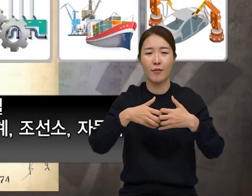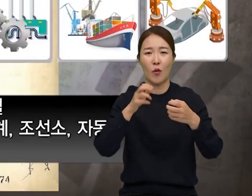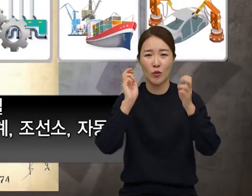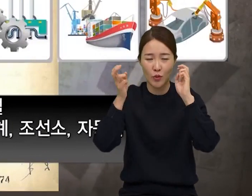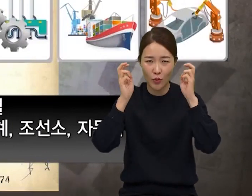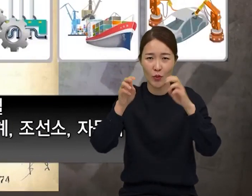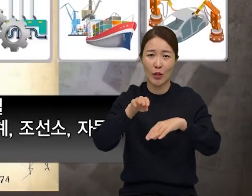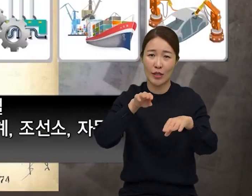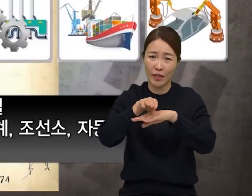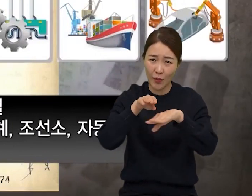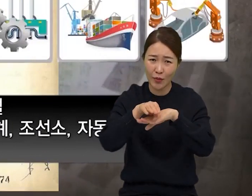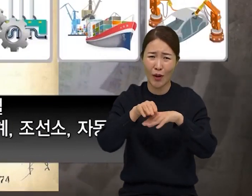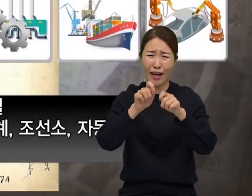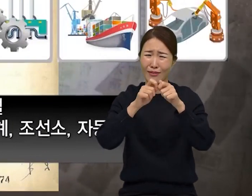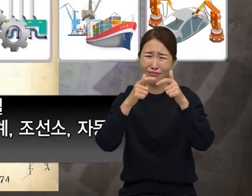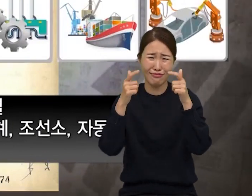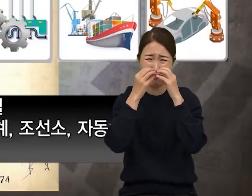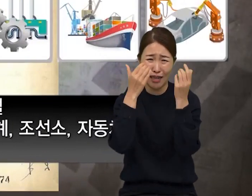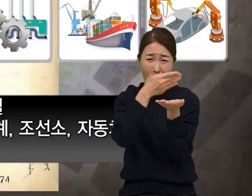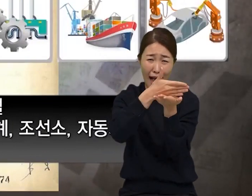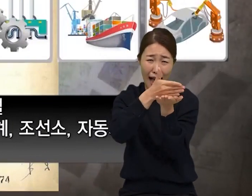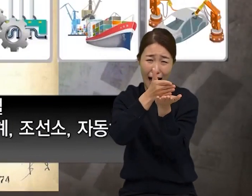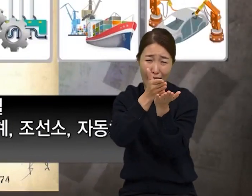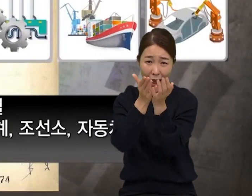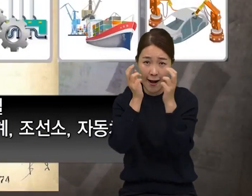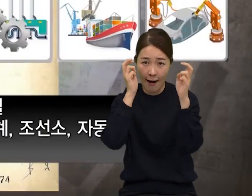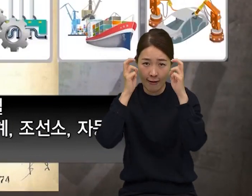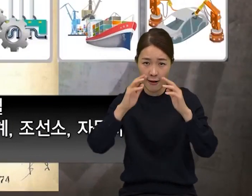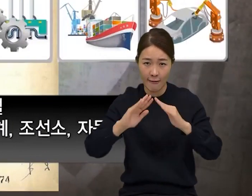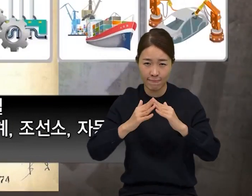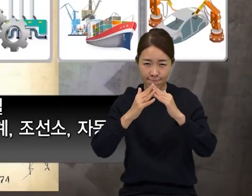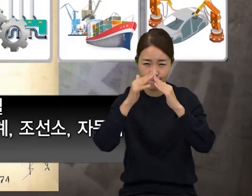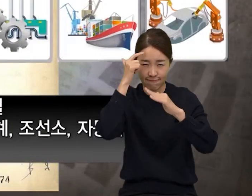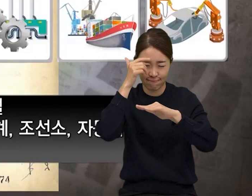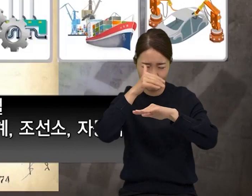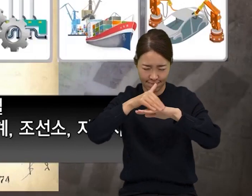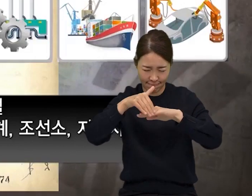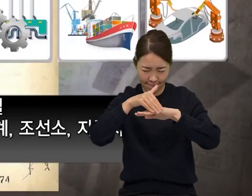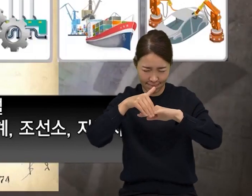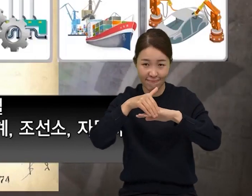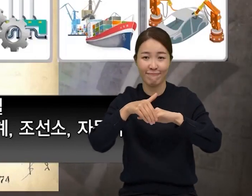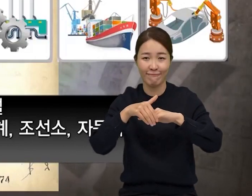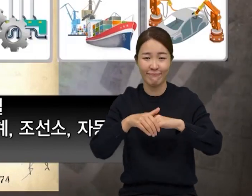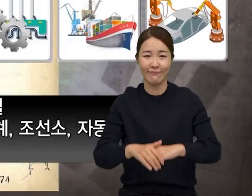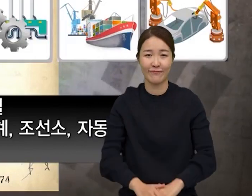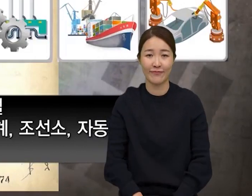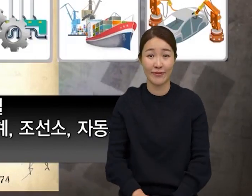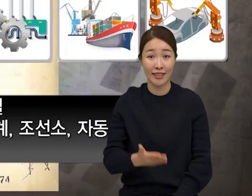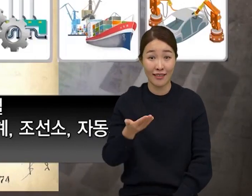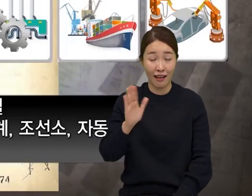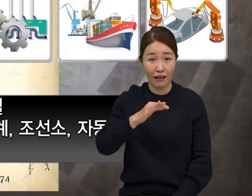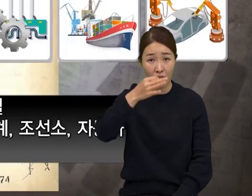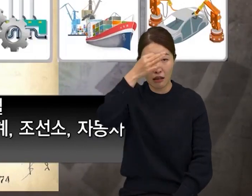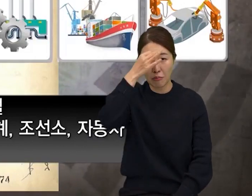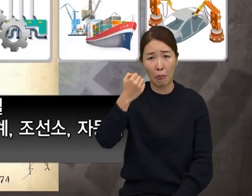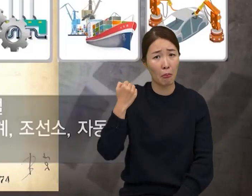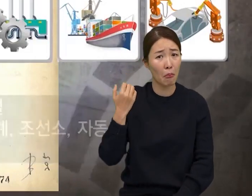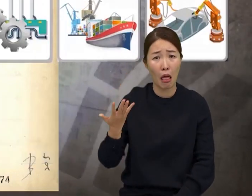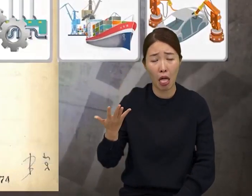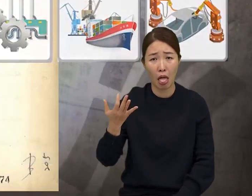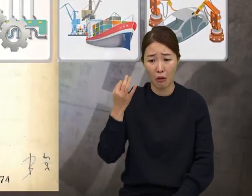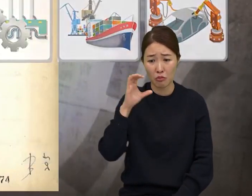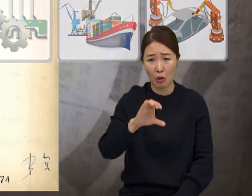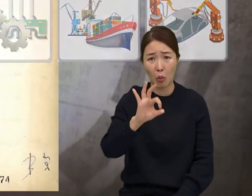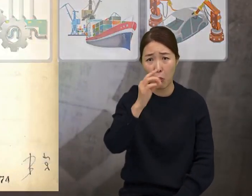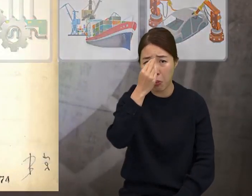등 중화학 전 분야에 걸친 공장 건설 계획이 총망라되었다. 그러나 기술력도 투자